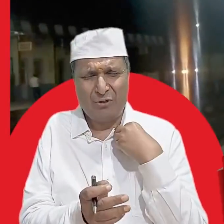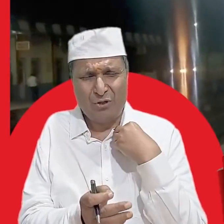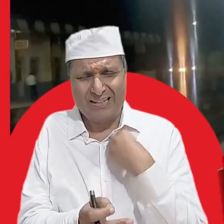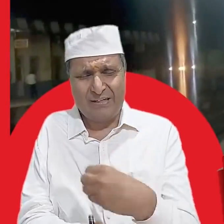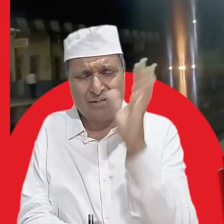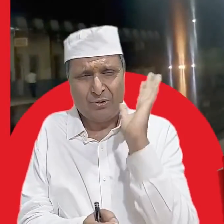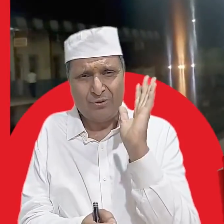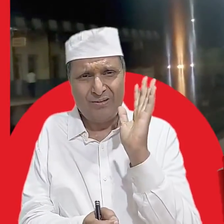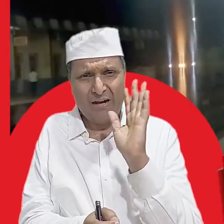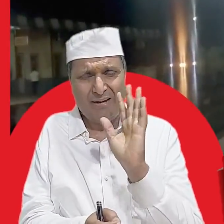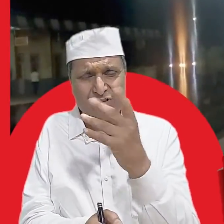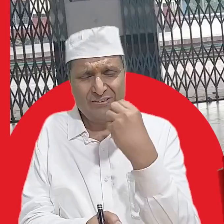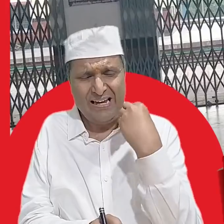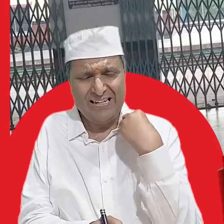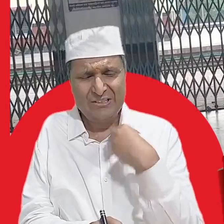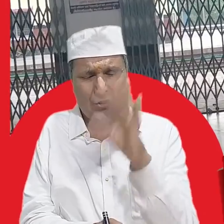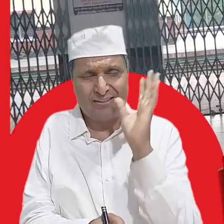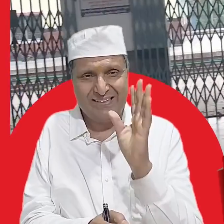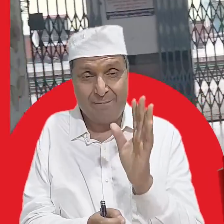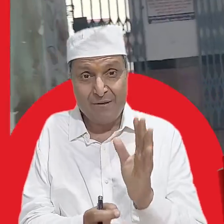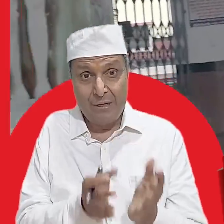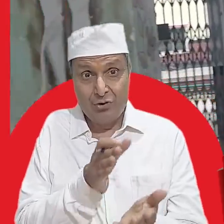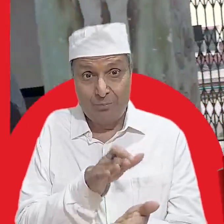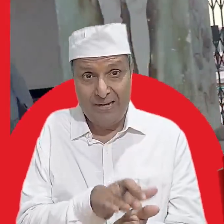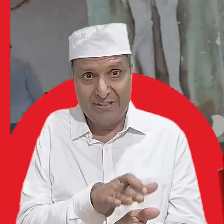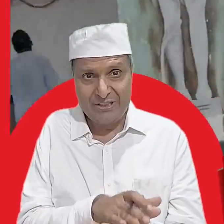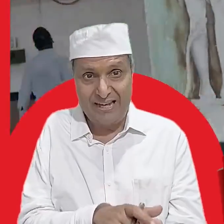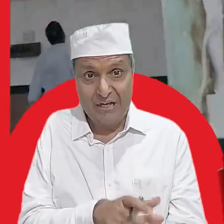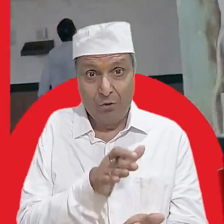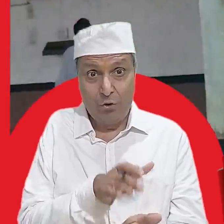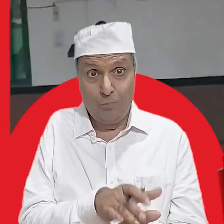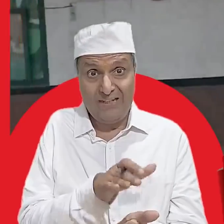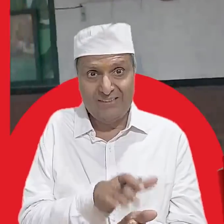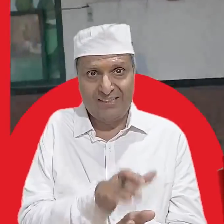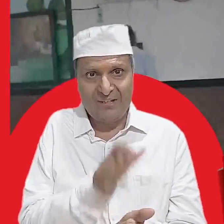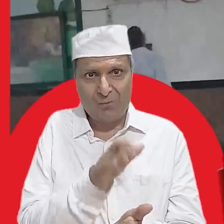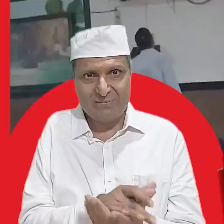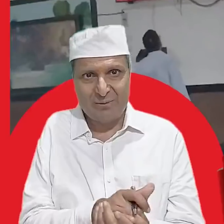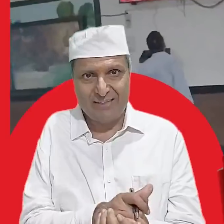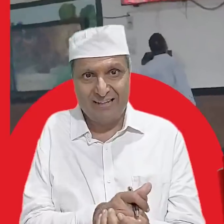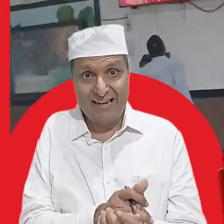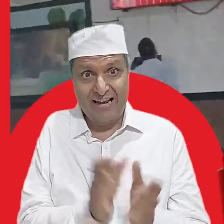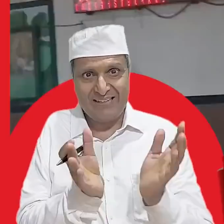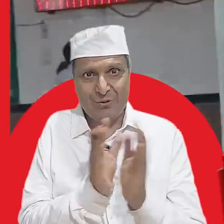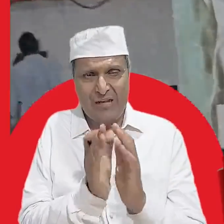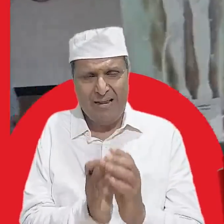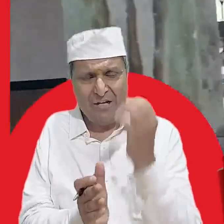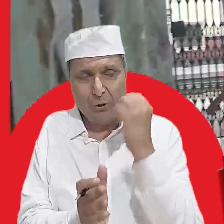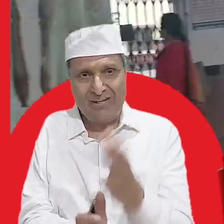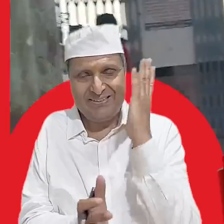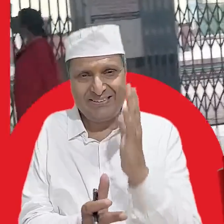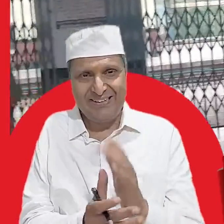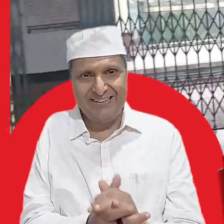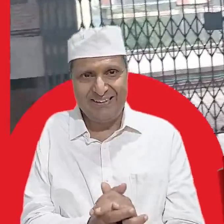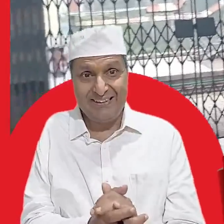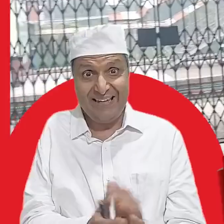कहते सबको एक तरफ रखो, हमारी सुविधाएं छोड़ दीजिए, जो मेन स्टेशन है वो लूप लाइन शंट के रूप में इस्तेमाल होता है, ऐसा दुनिया में